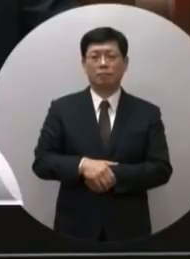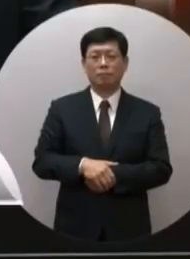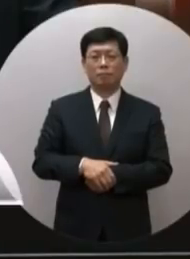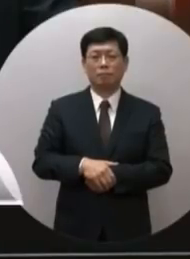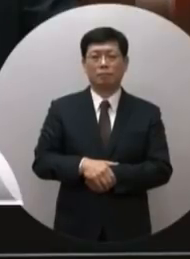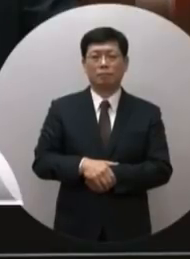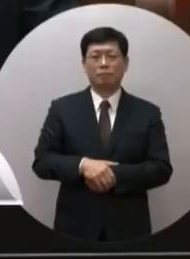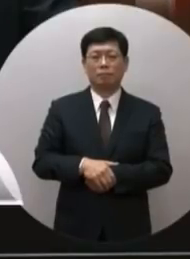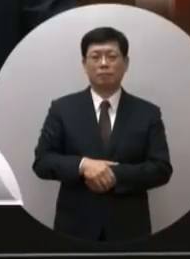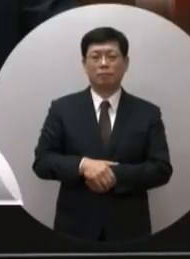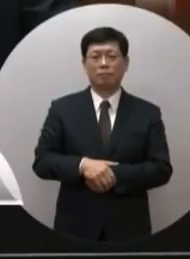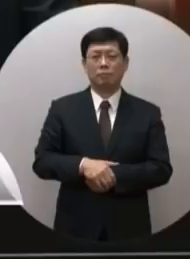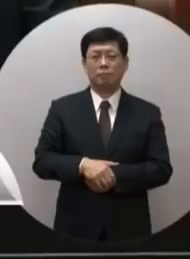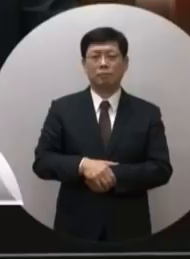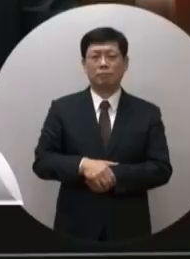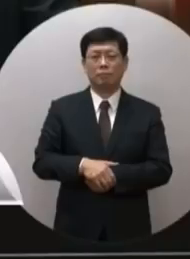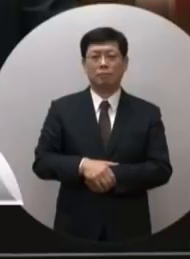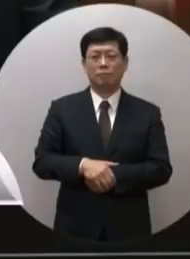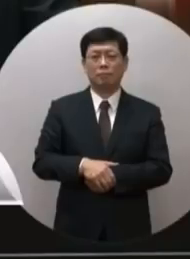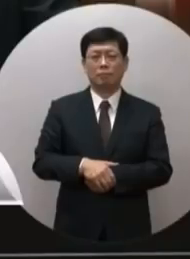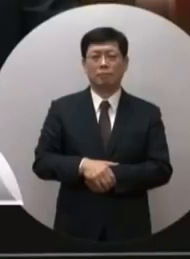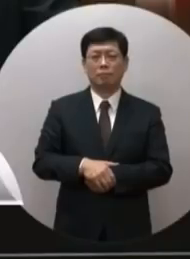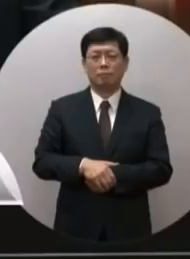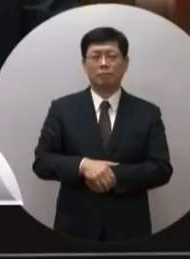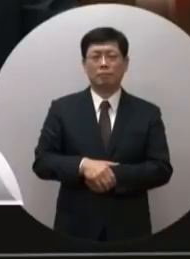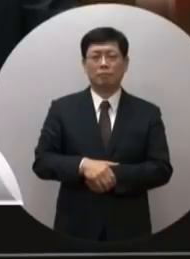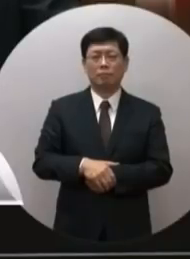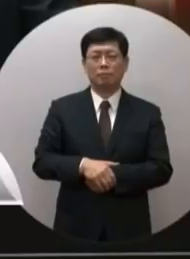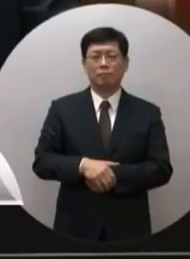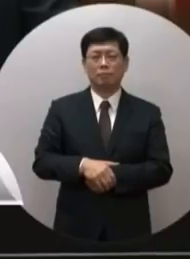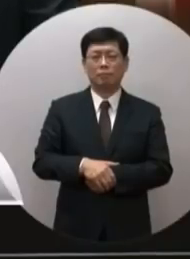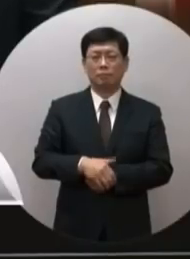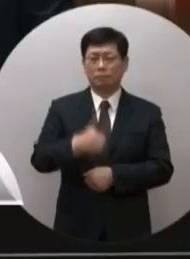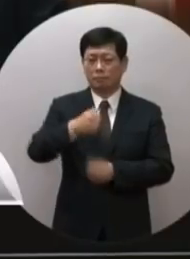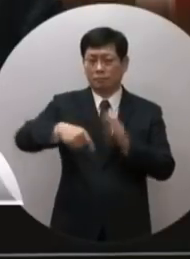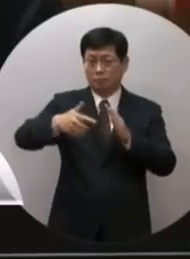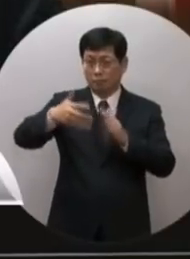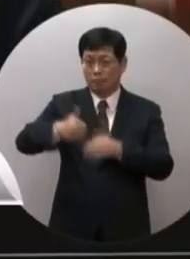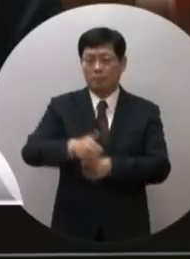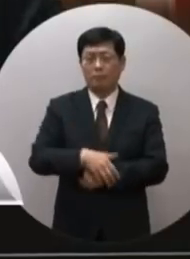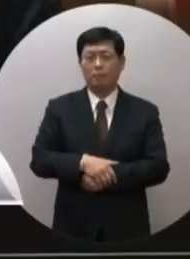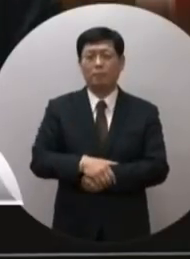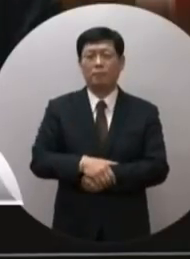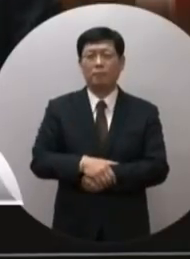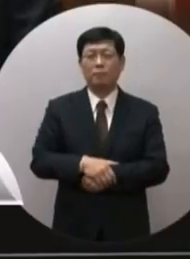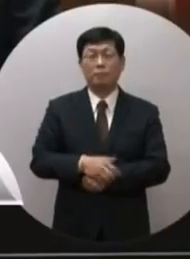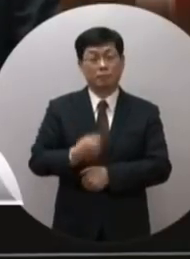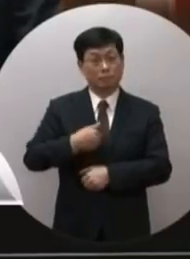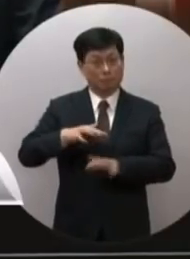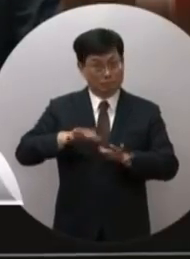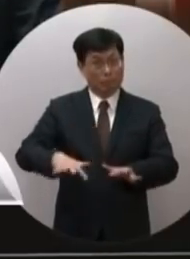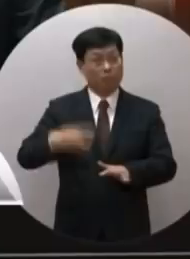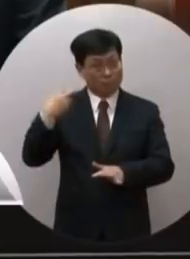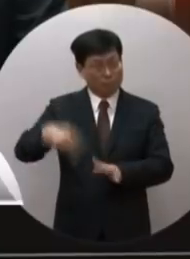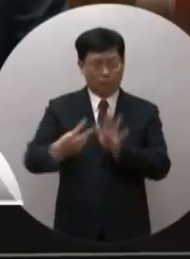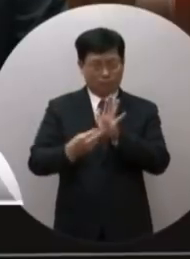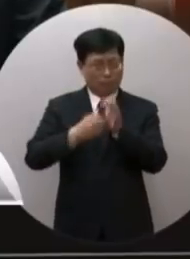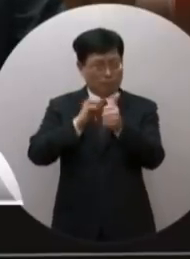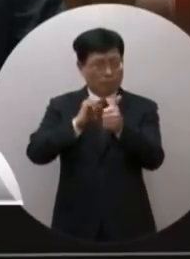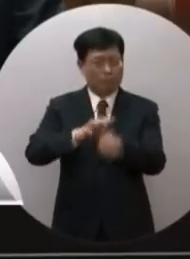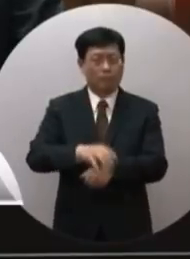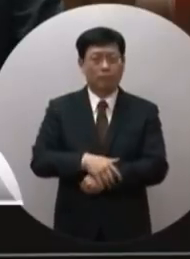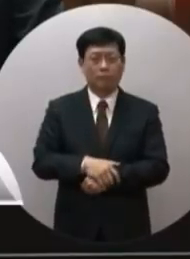所以势必要再进一步再加强。 谢谢院长。本席在这里要再三的提